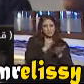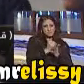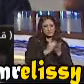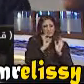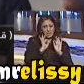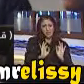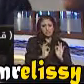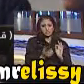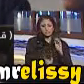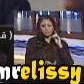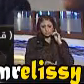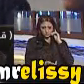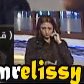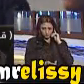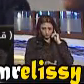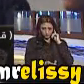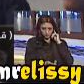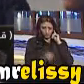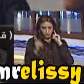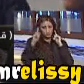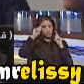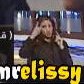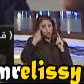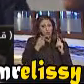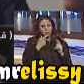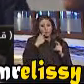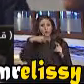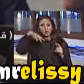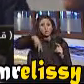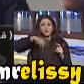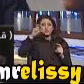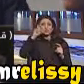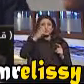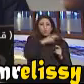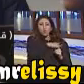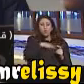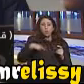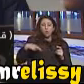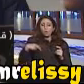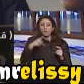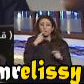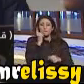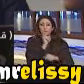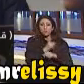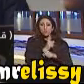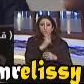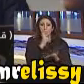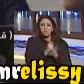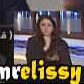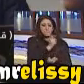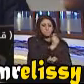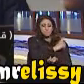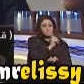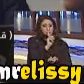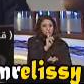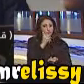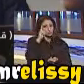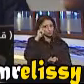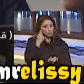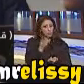عندنا موظفين بقالهم 8 شهور في الحكومة في ادارة التعليمية ما خدوش مرتباتهم,